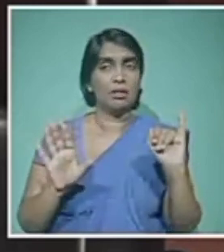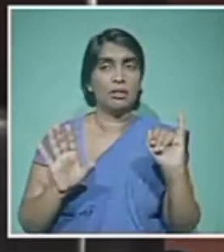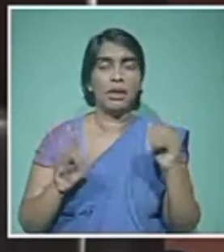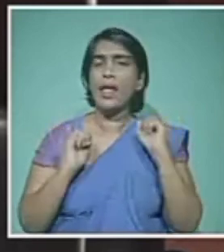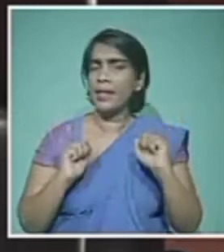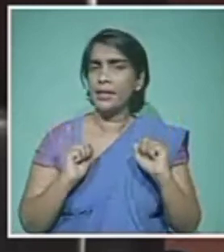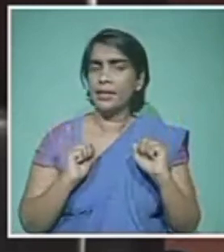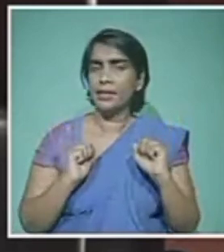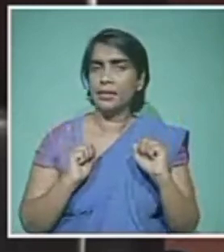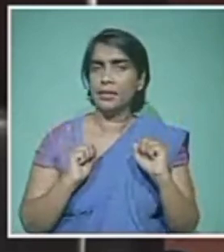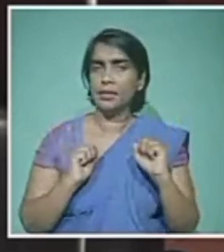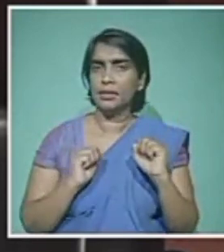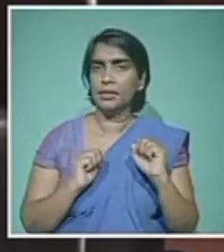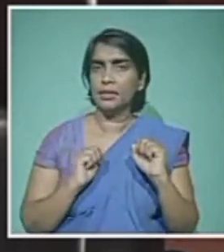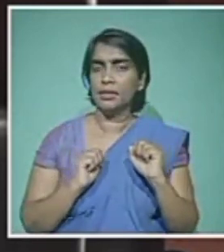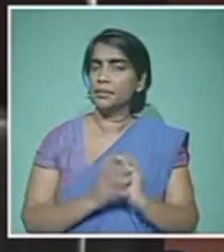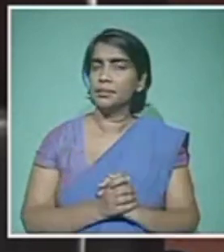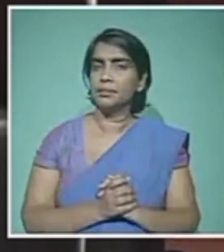ඇයි